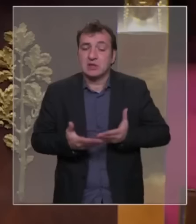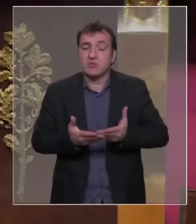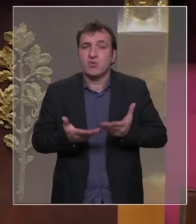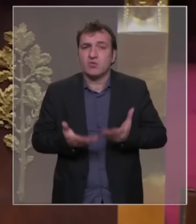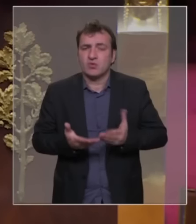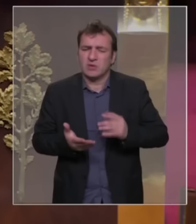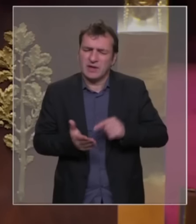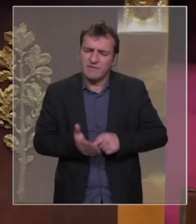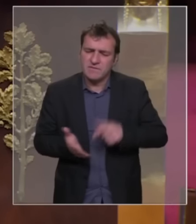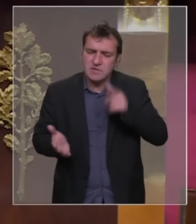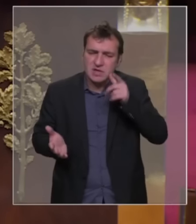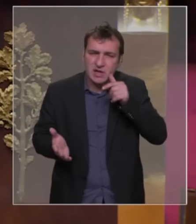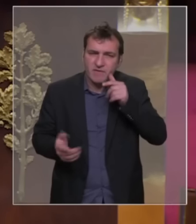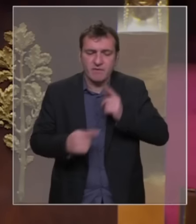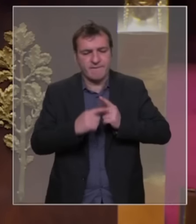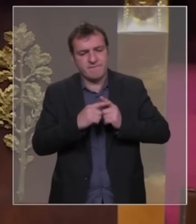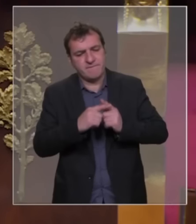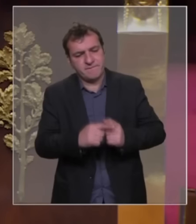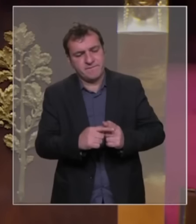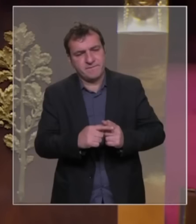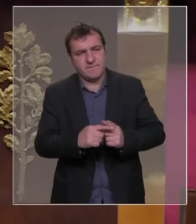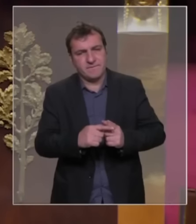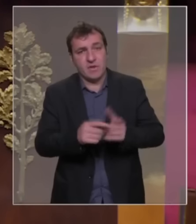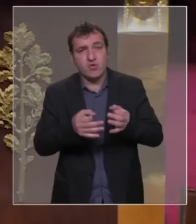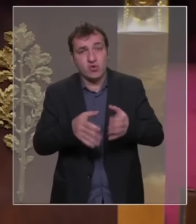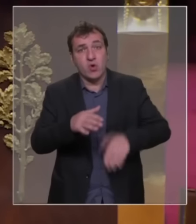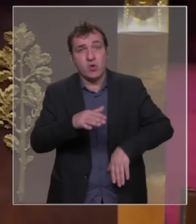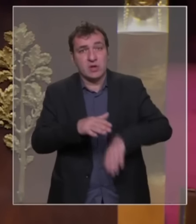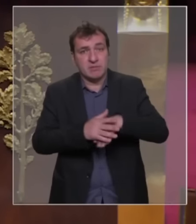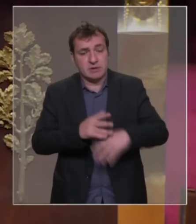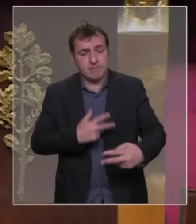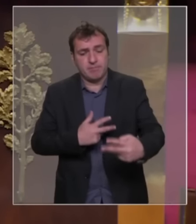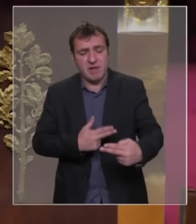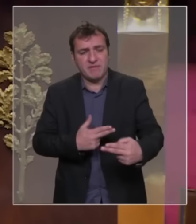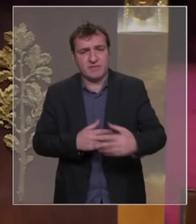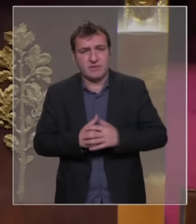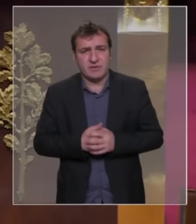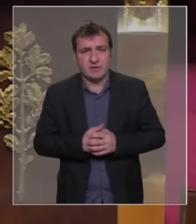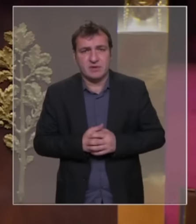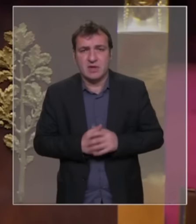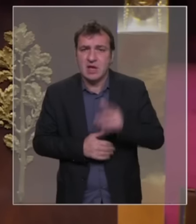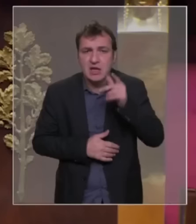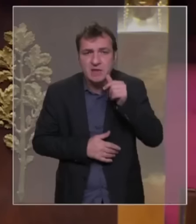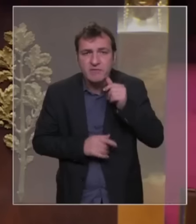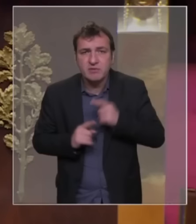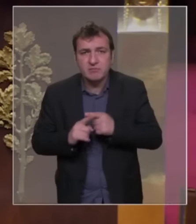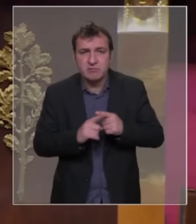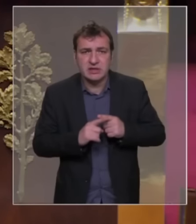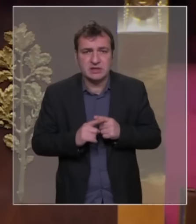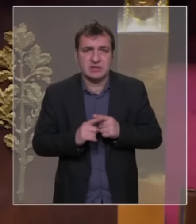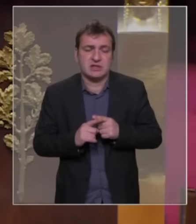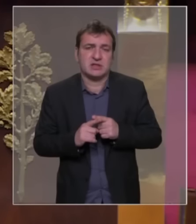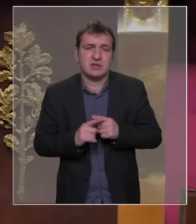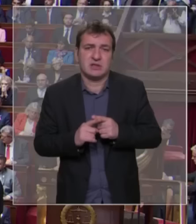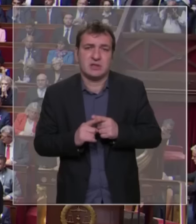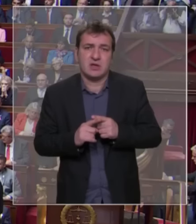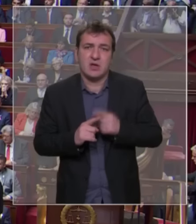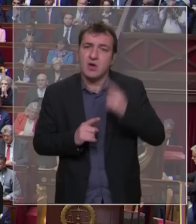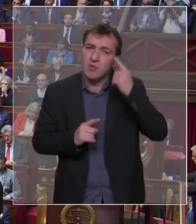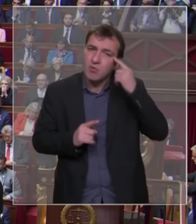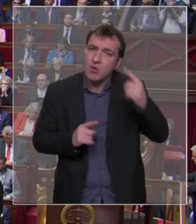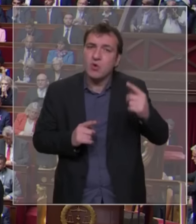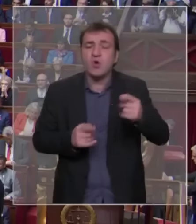un effort ciblé, limité dans le temps, un effort partagé dans une exigence de justice